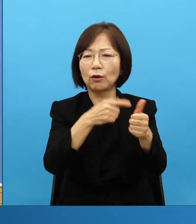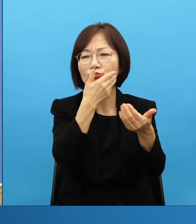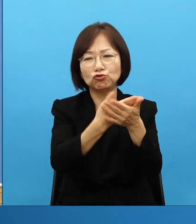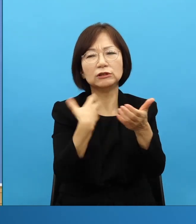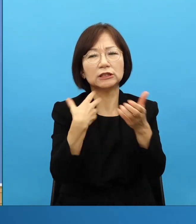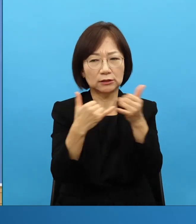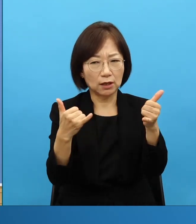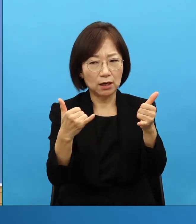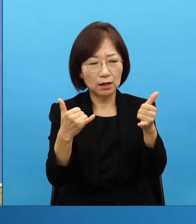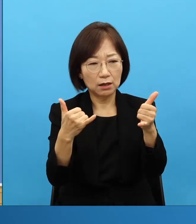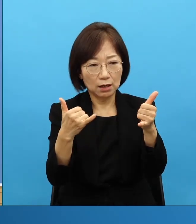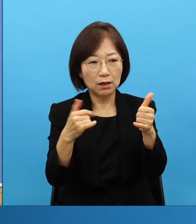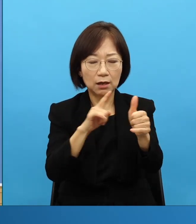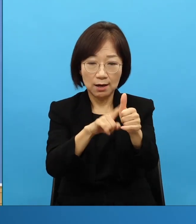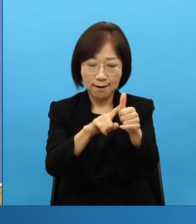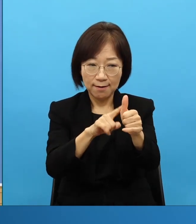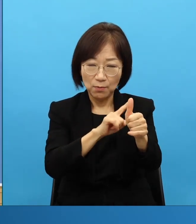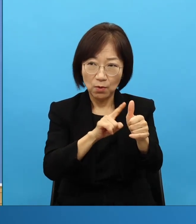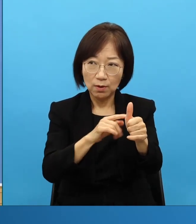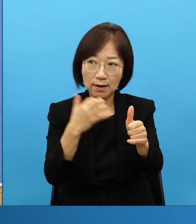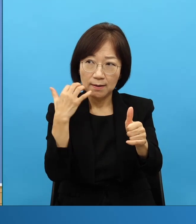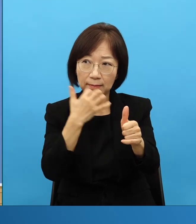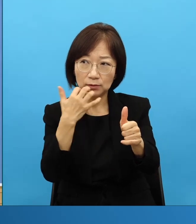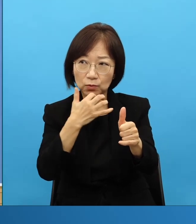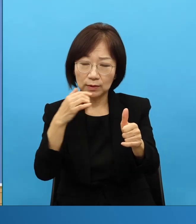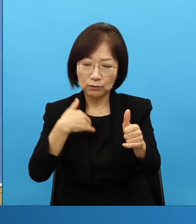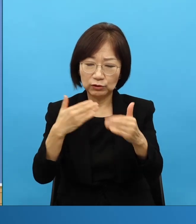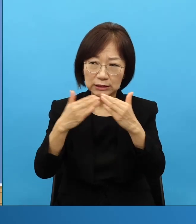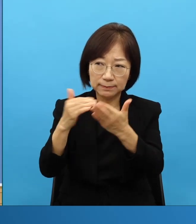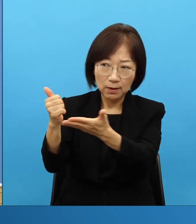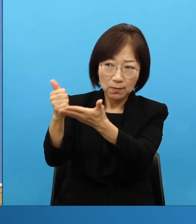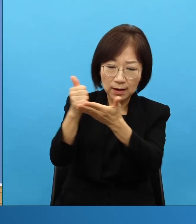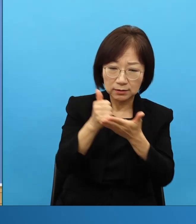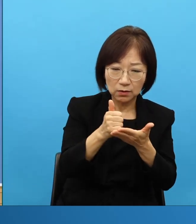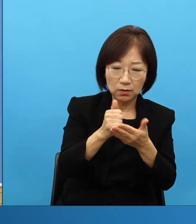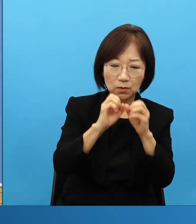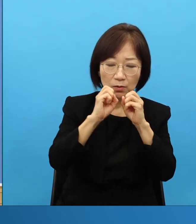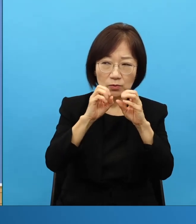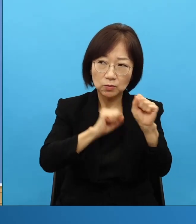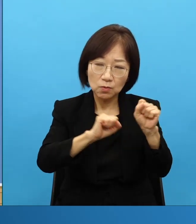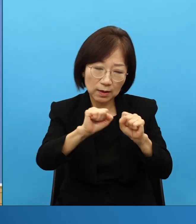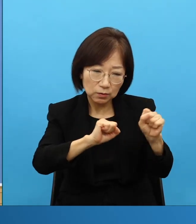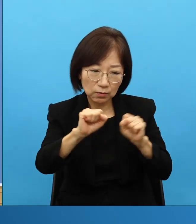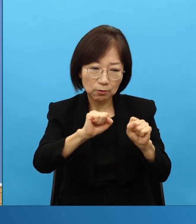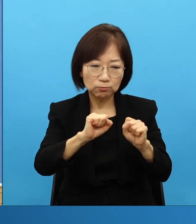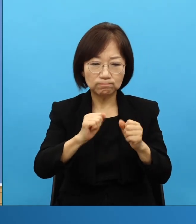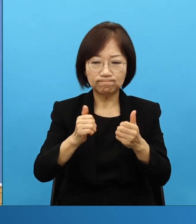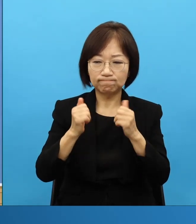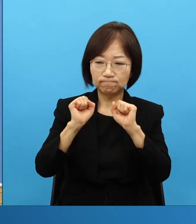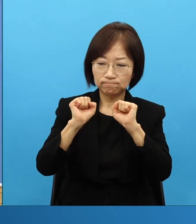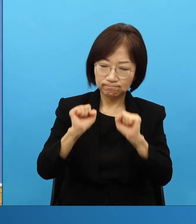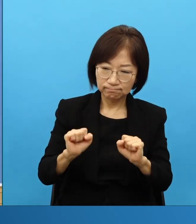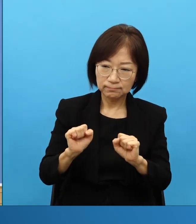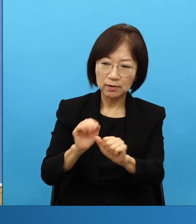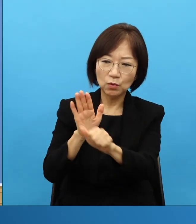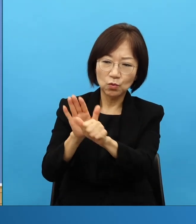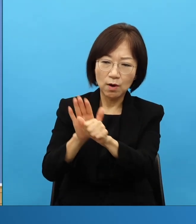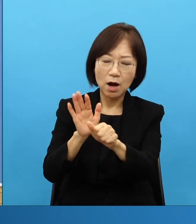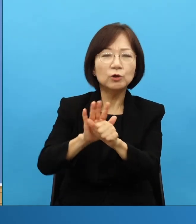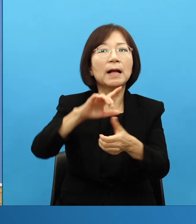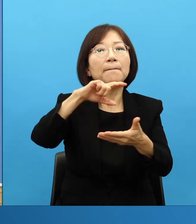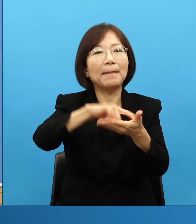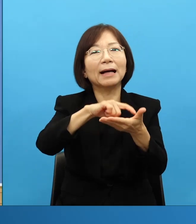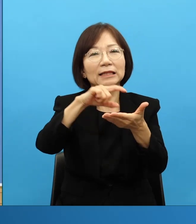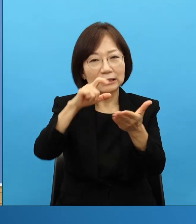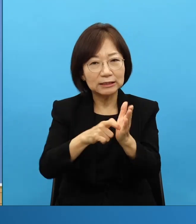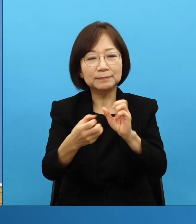와서 전도 운동을 펴고 쉴 수 있을 정도로 준비돼요. And he was so instilled with the gospel to the point where evangelists